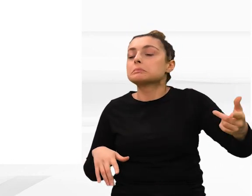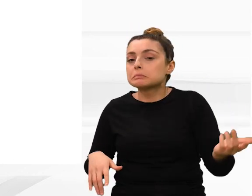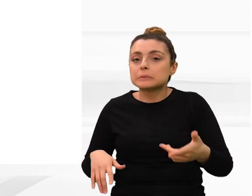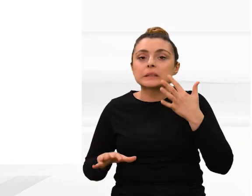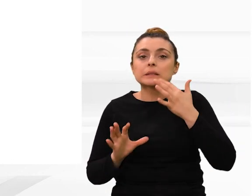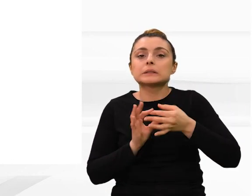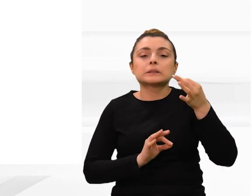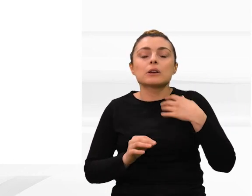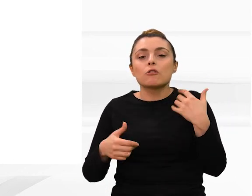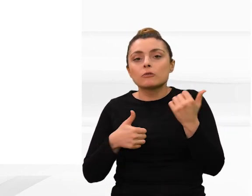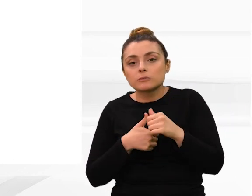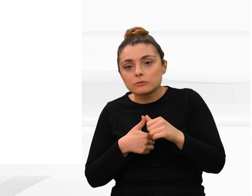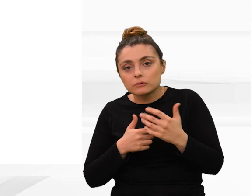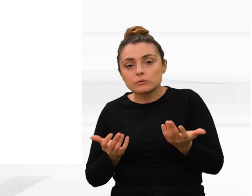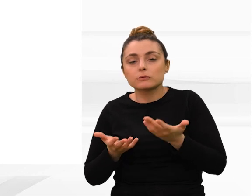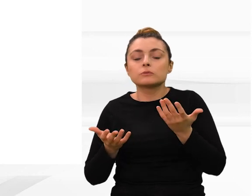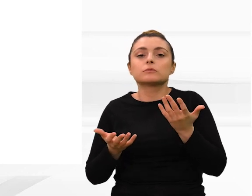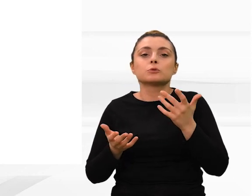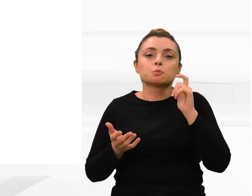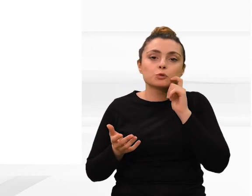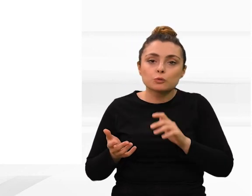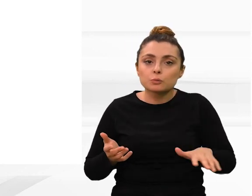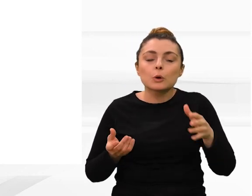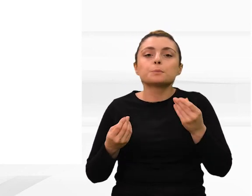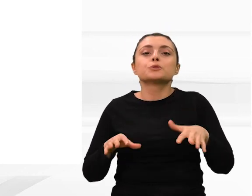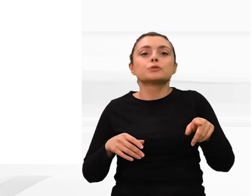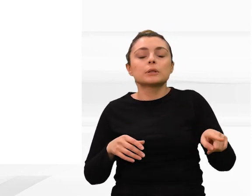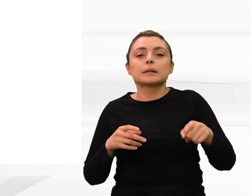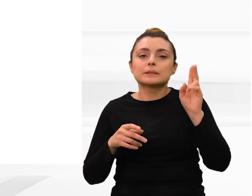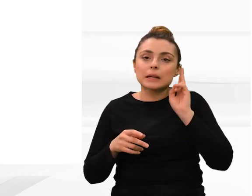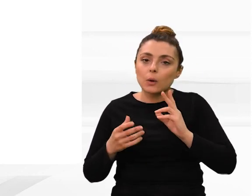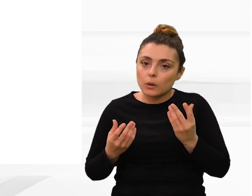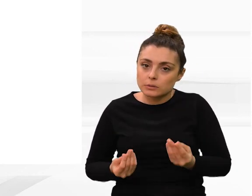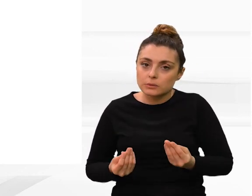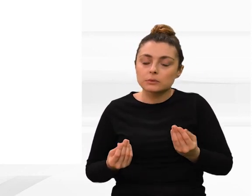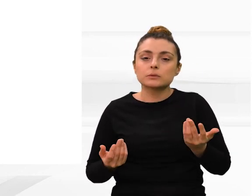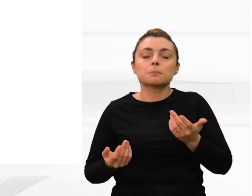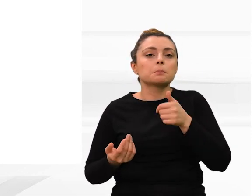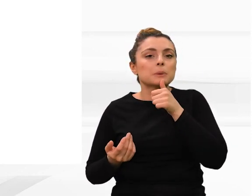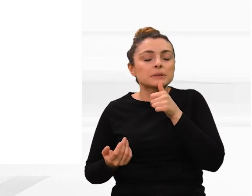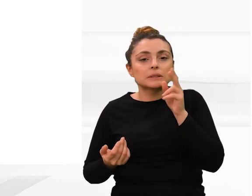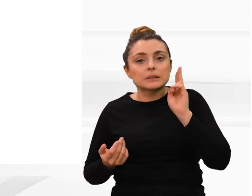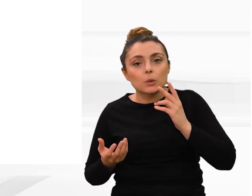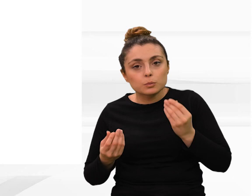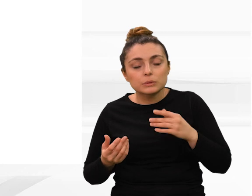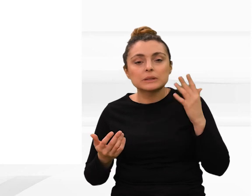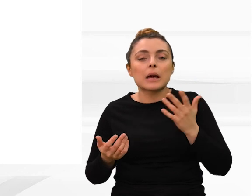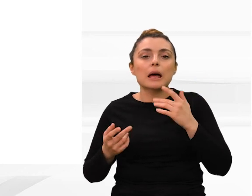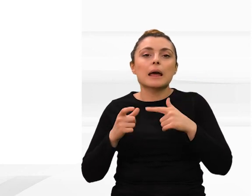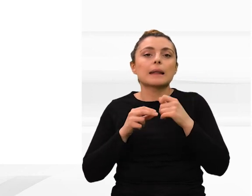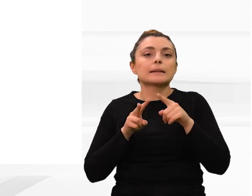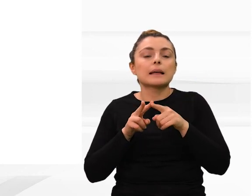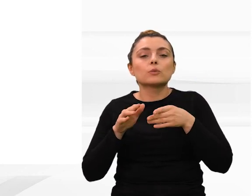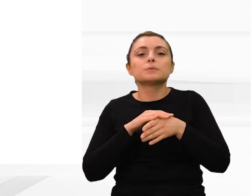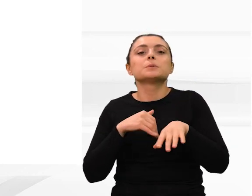insanların eşleri Müslüman olmayanlar zengin olanlar babası zengin olup da henüz ergenlik